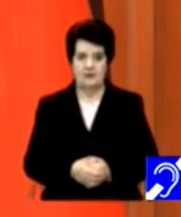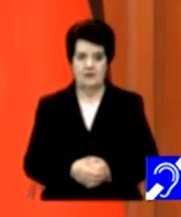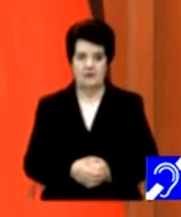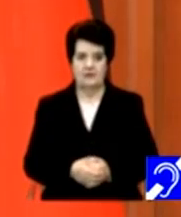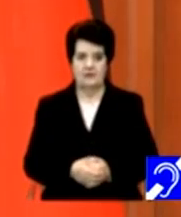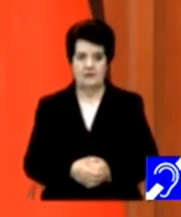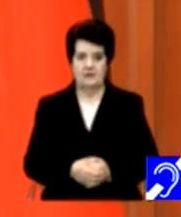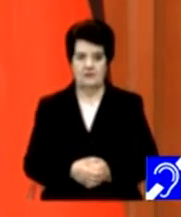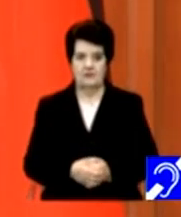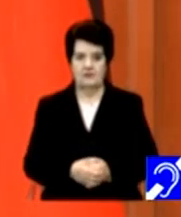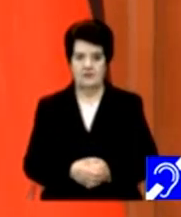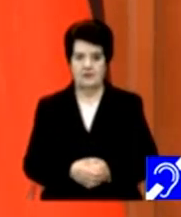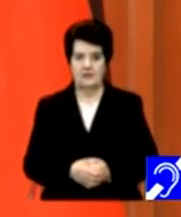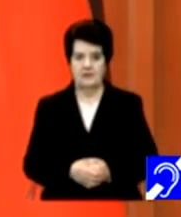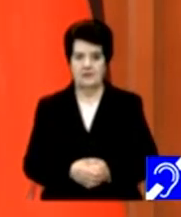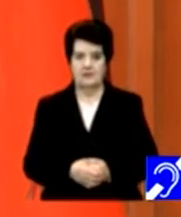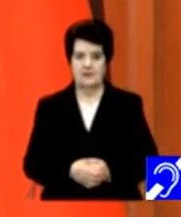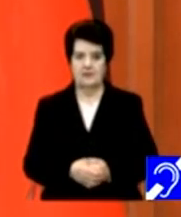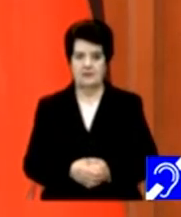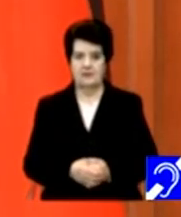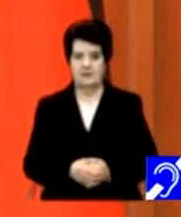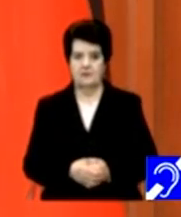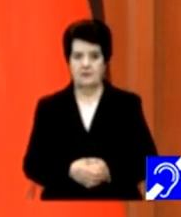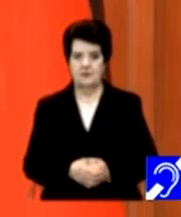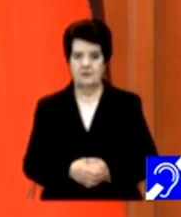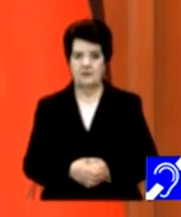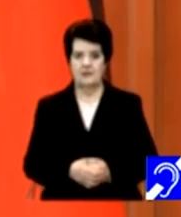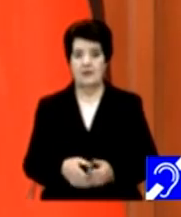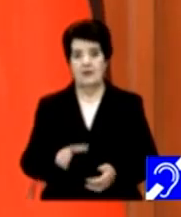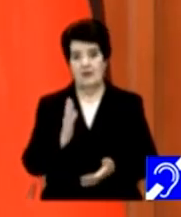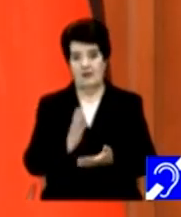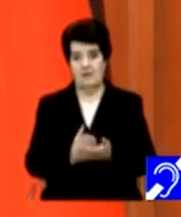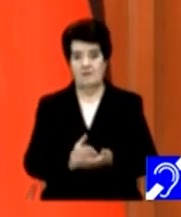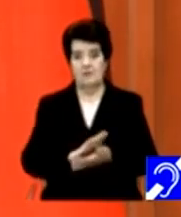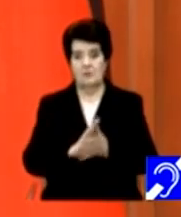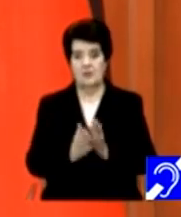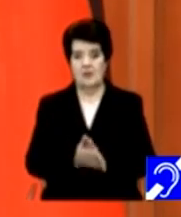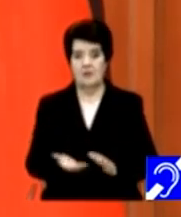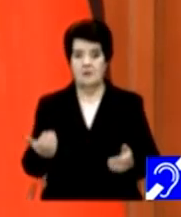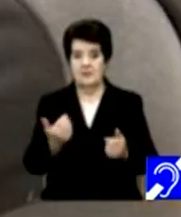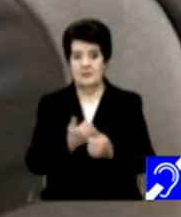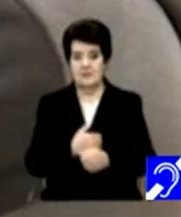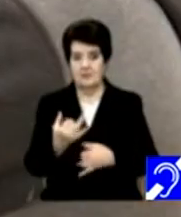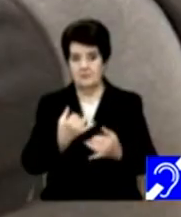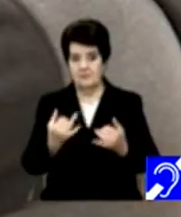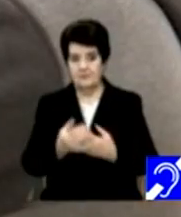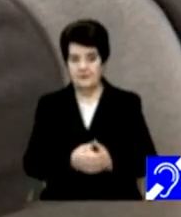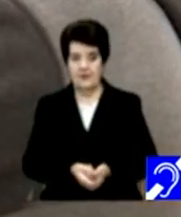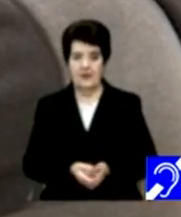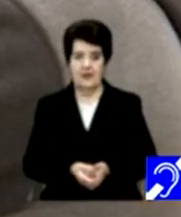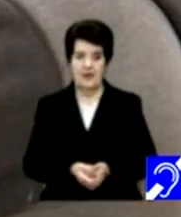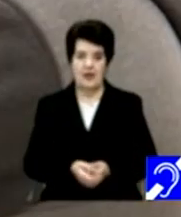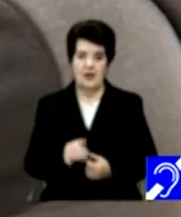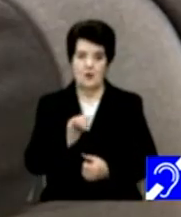Dynamik wollen wir als Bundesrepublik Deutschland nach Kräften und so konkret wie möglich auch unterstützen. Die Europäische